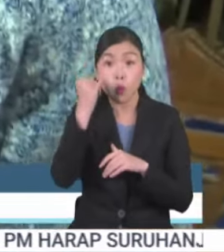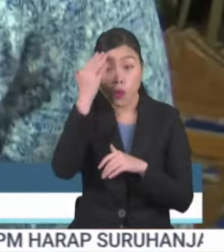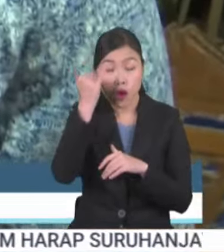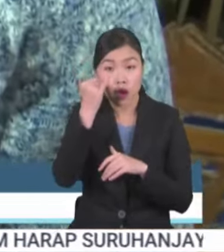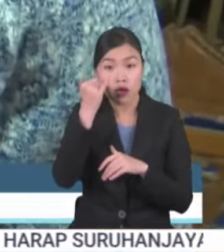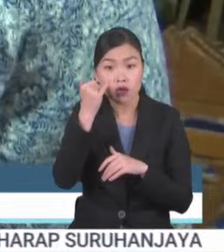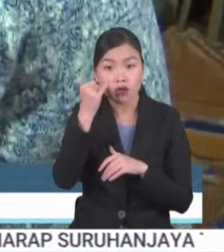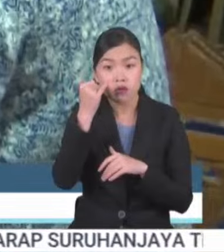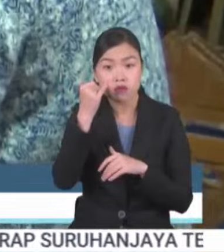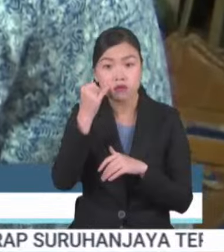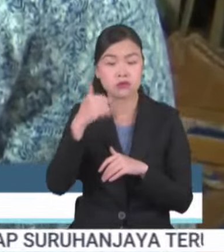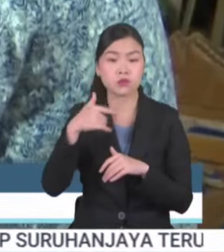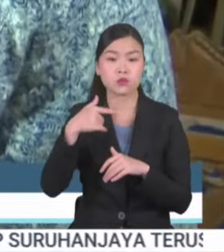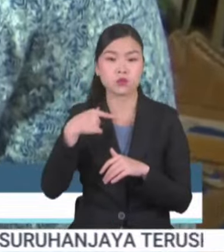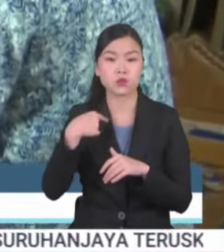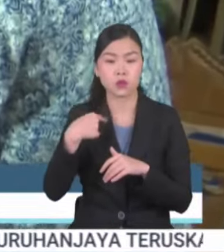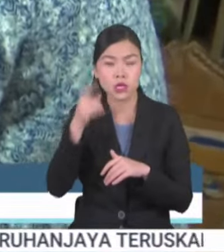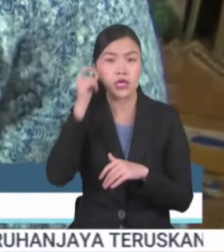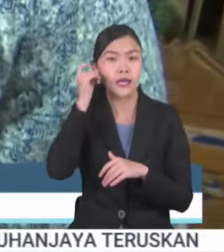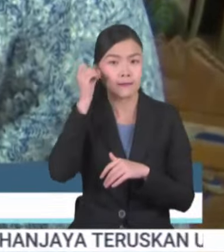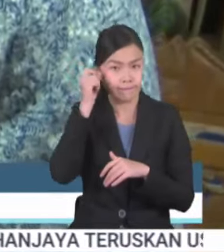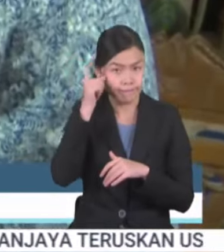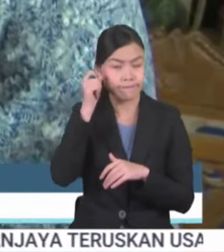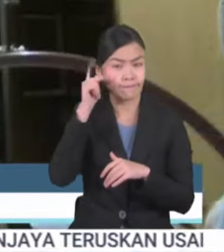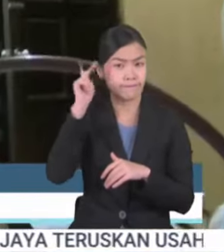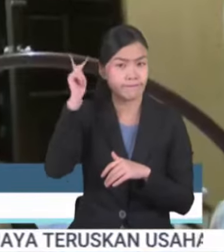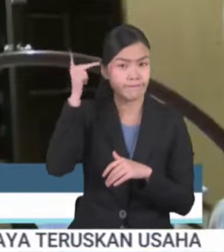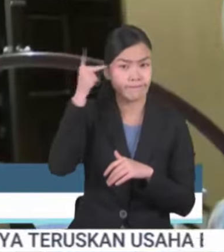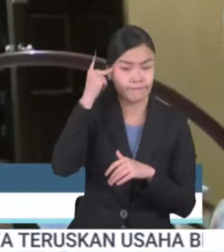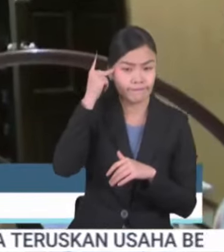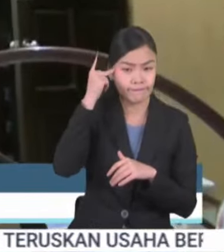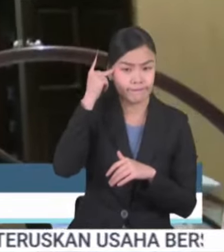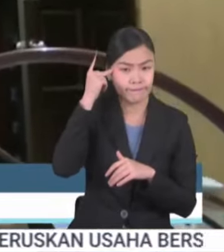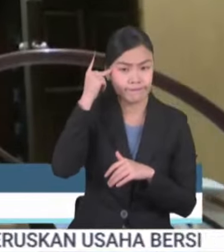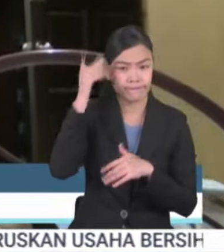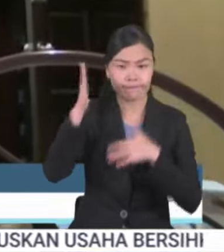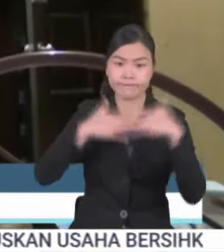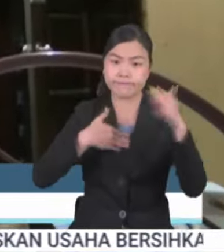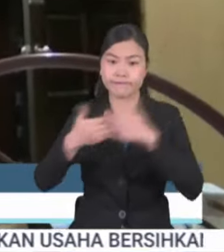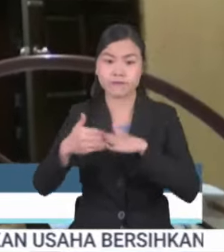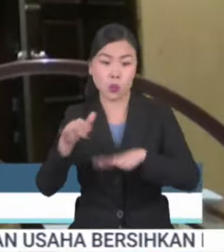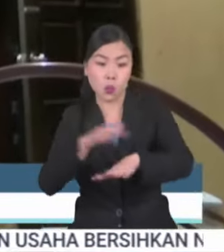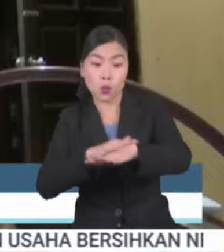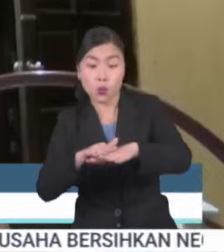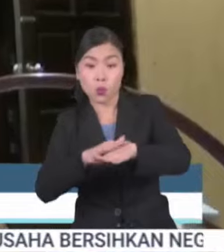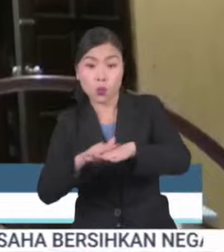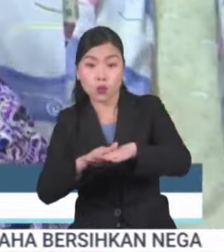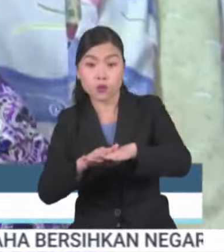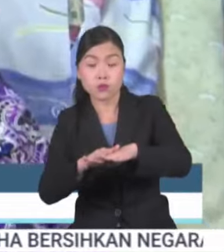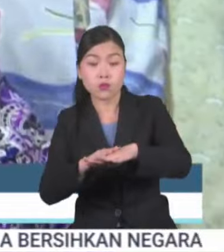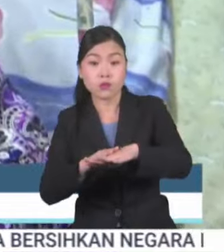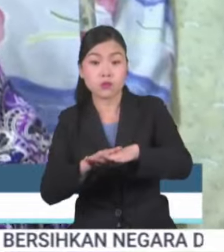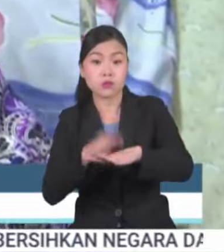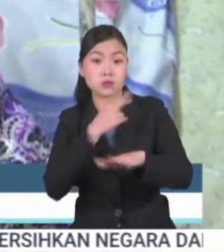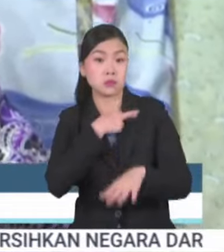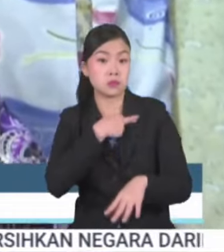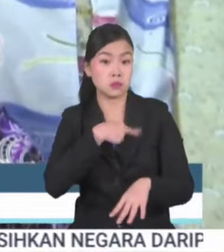kita merentas fahaman politik, kita merentas bangsa, kerana bagi kita